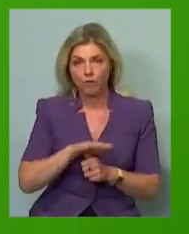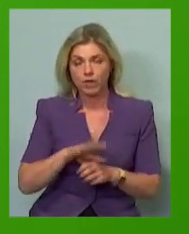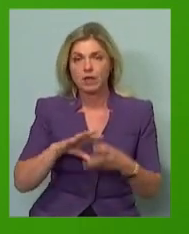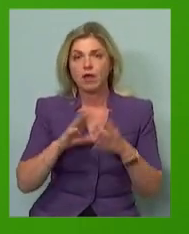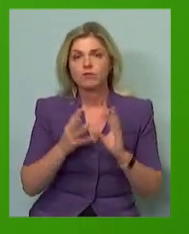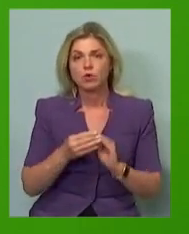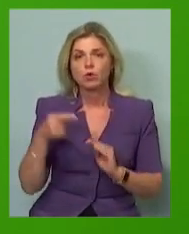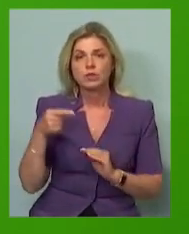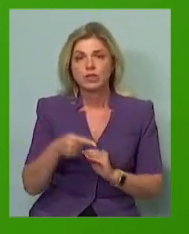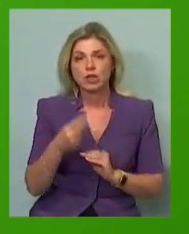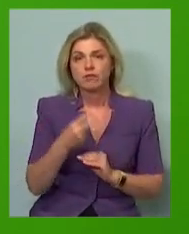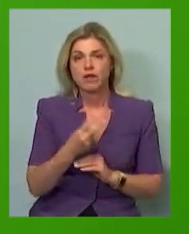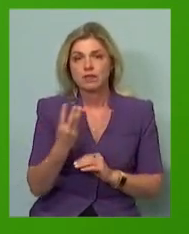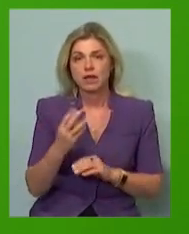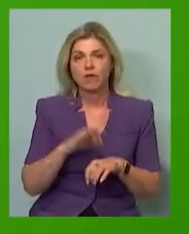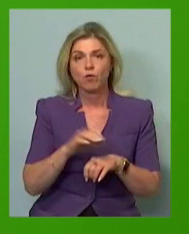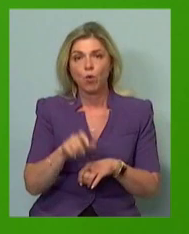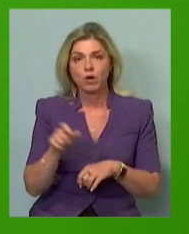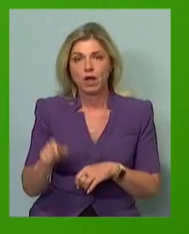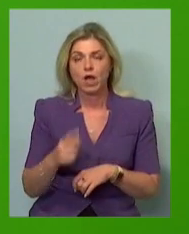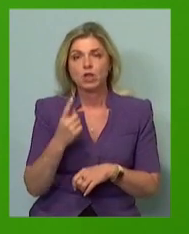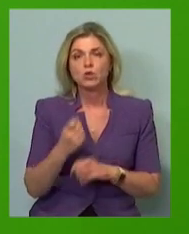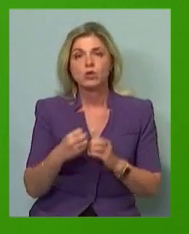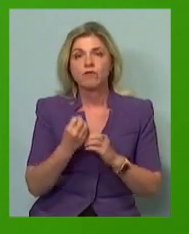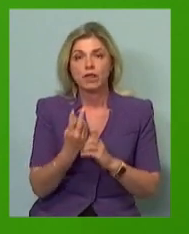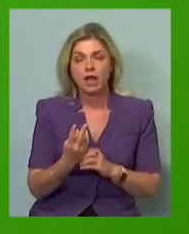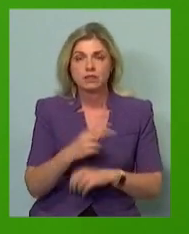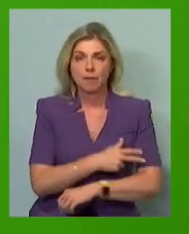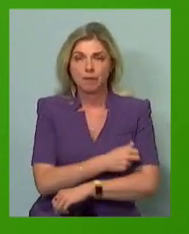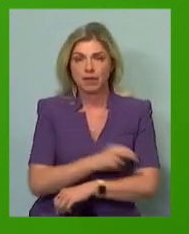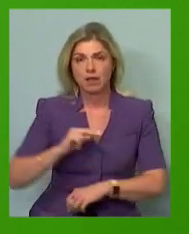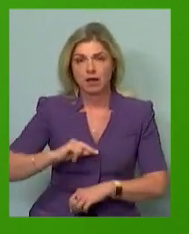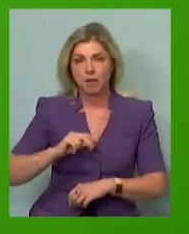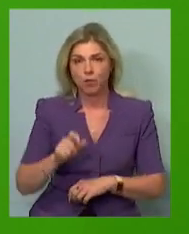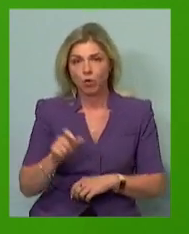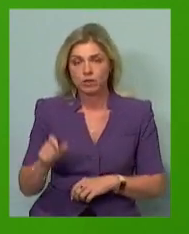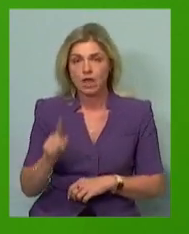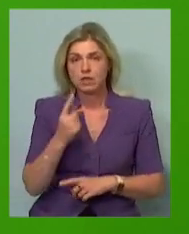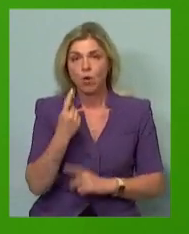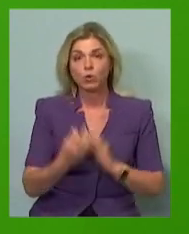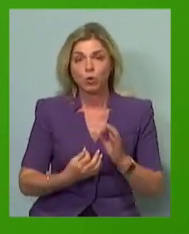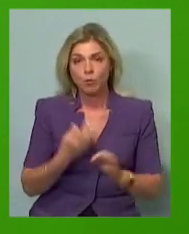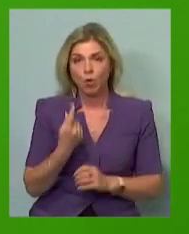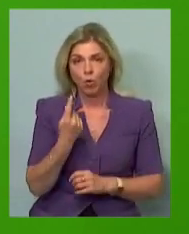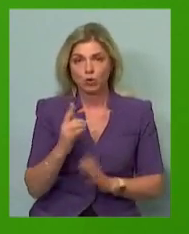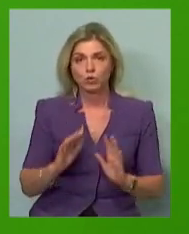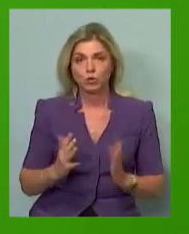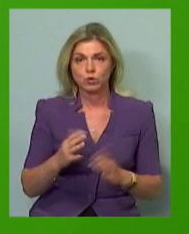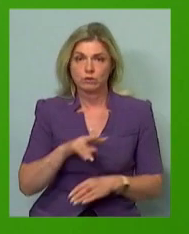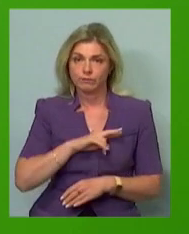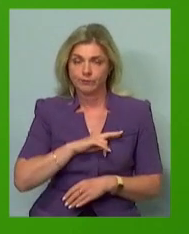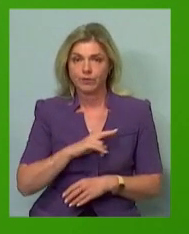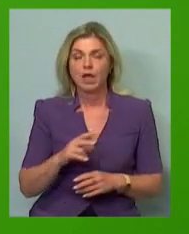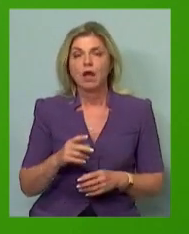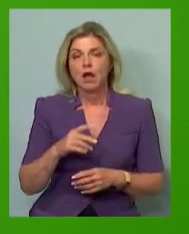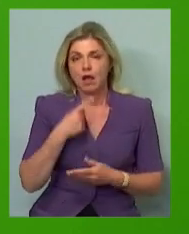зареєстровано 1023 хворих, з них 112 – медпрацівники. За добу стався один летальний випадок. Інформацію підтвердила